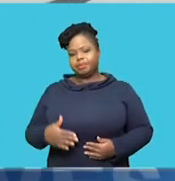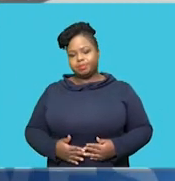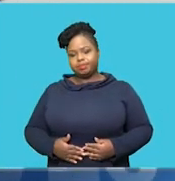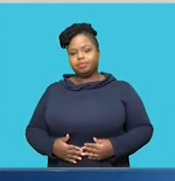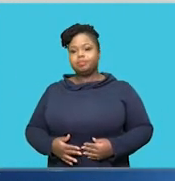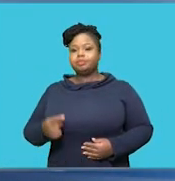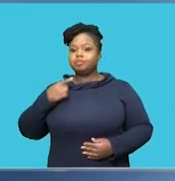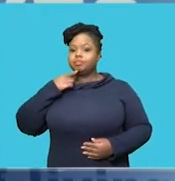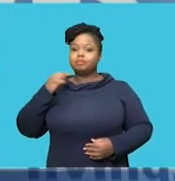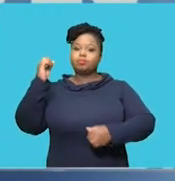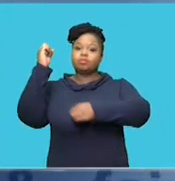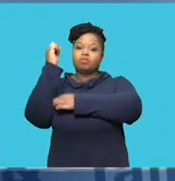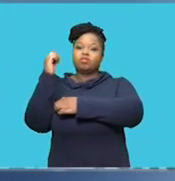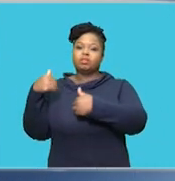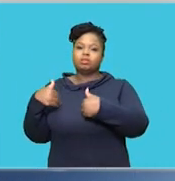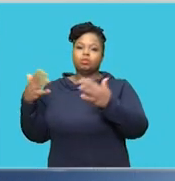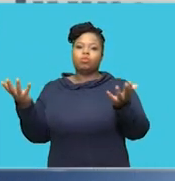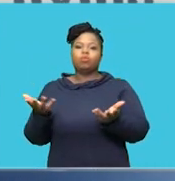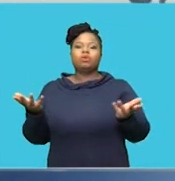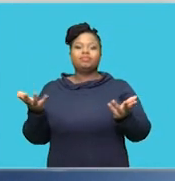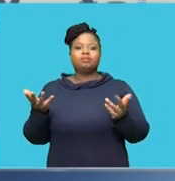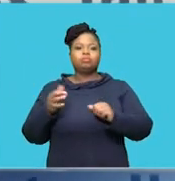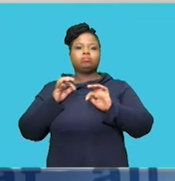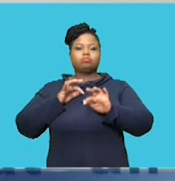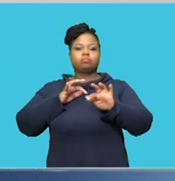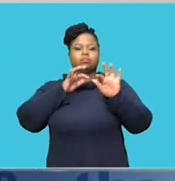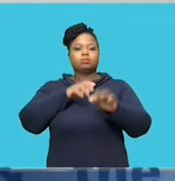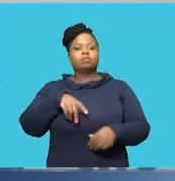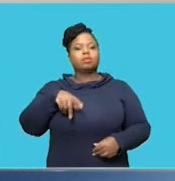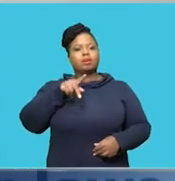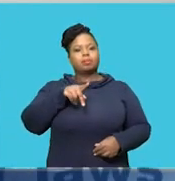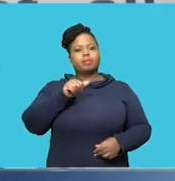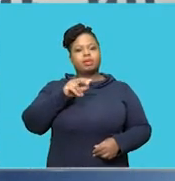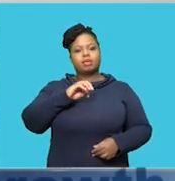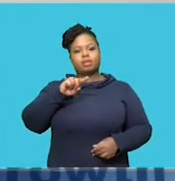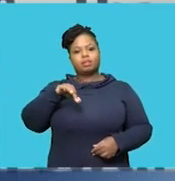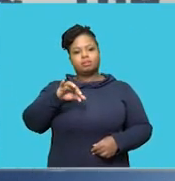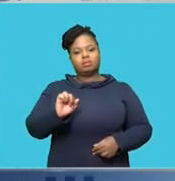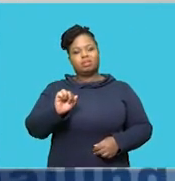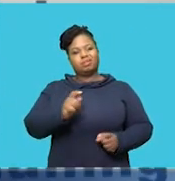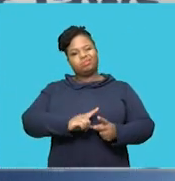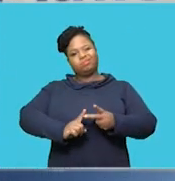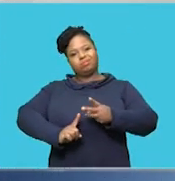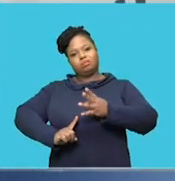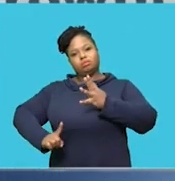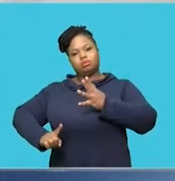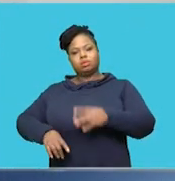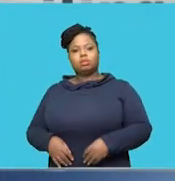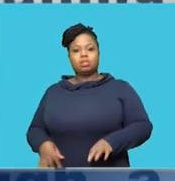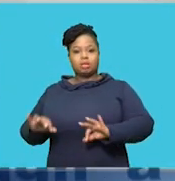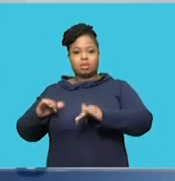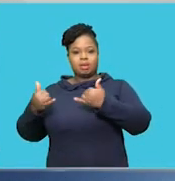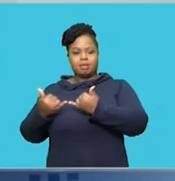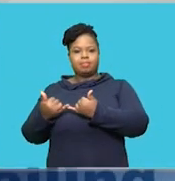mbhikisho uzoqala emahhovisini kandunankulu wasesifundazweni saseGoli uPanyaza lesufi bese udlulela emahhovisini alezi zinkampani zezithuthi zomphakathi